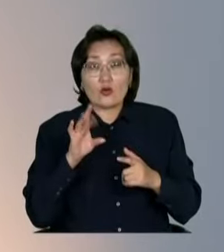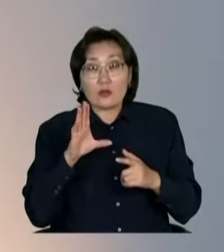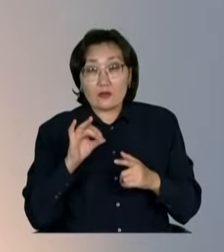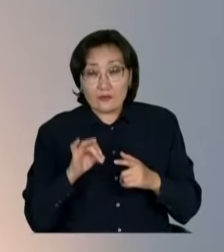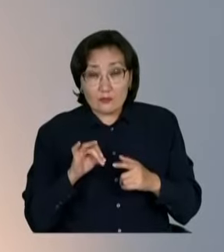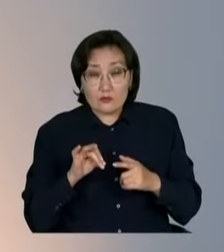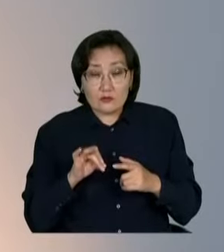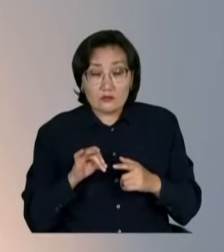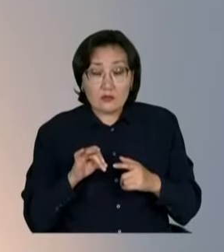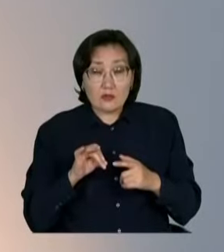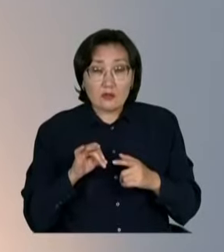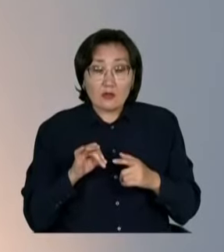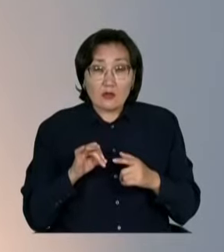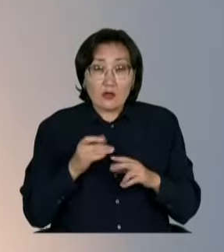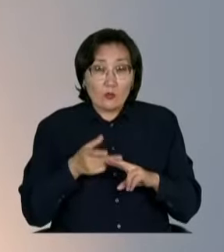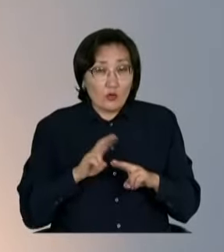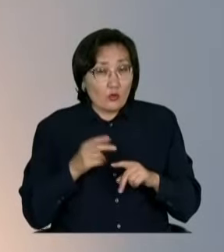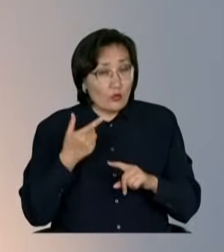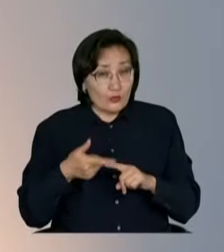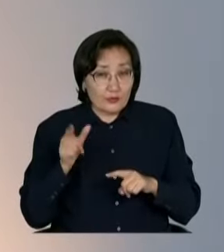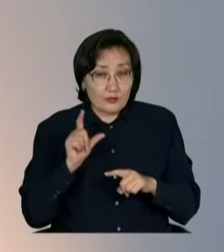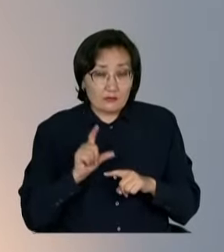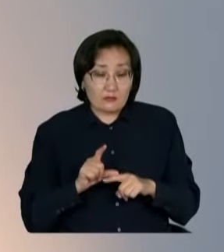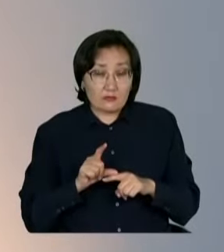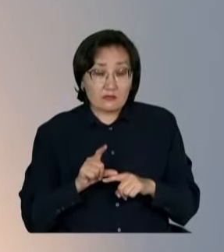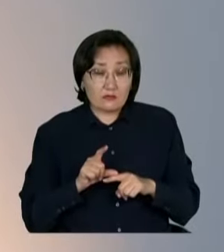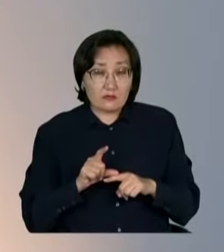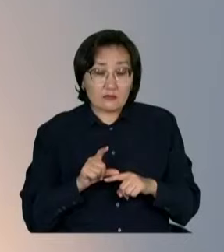инфекциялар болсын, бұл өте